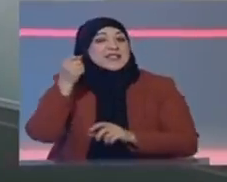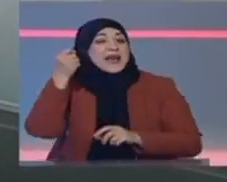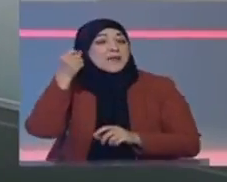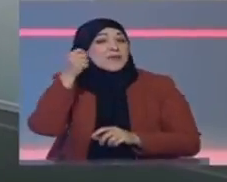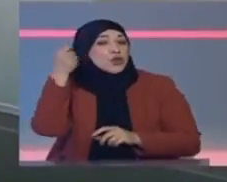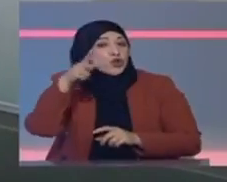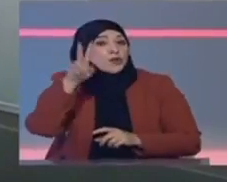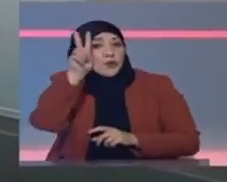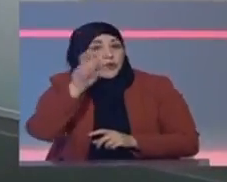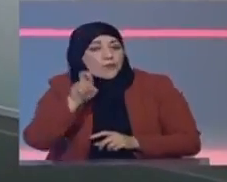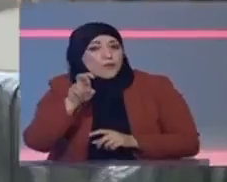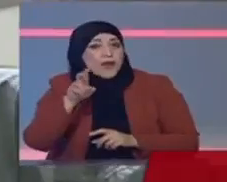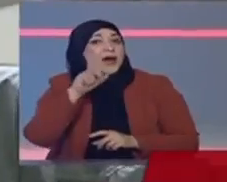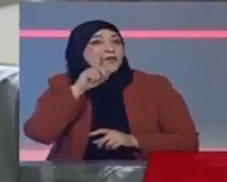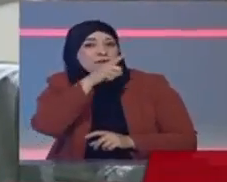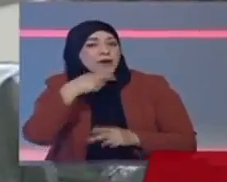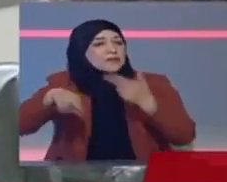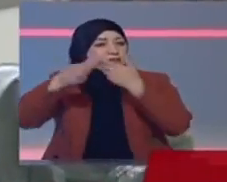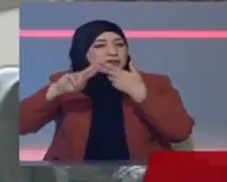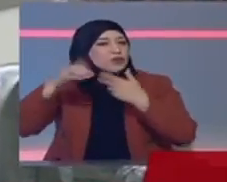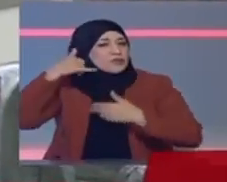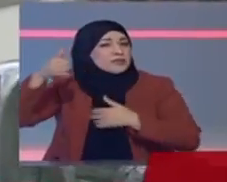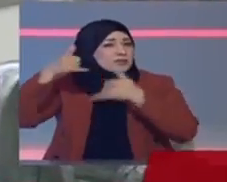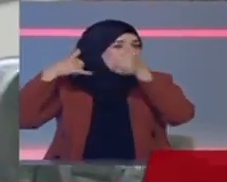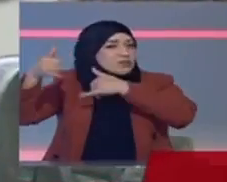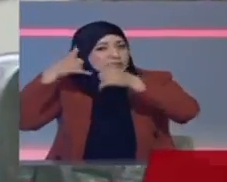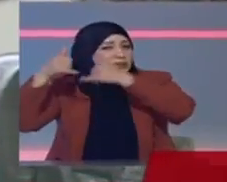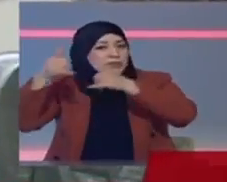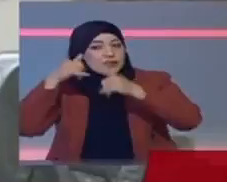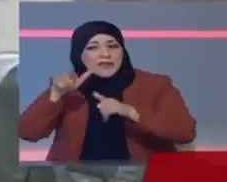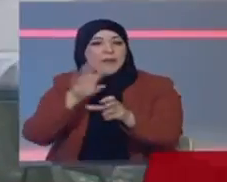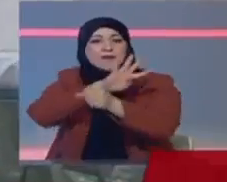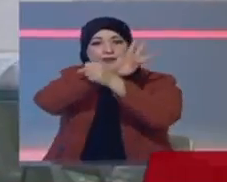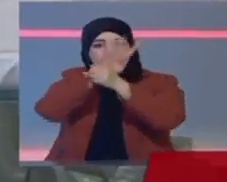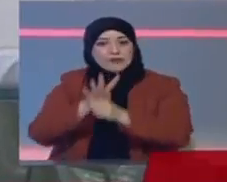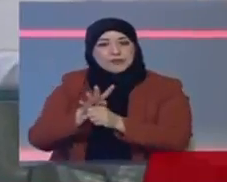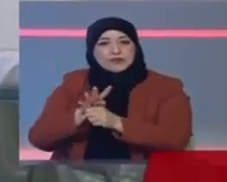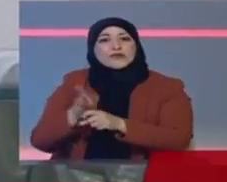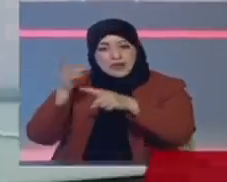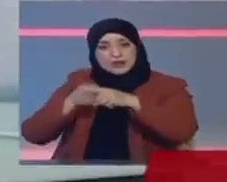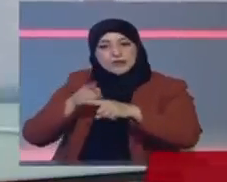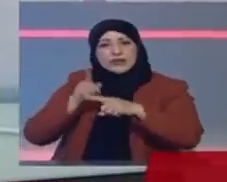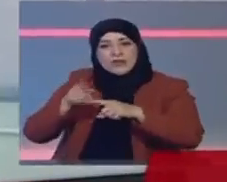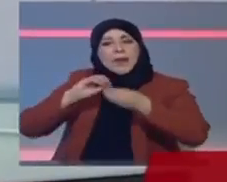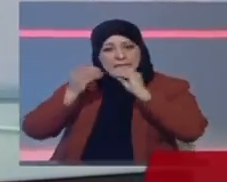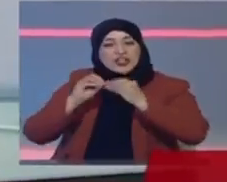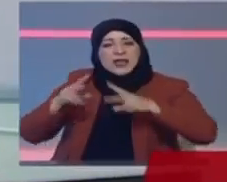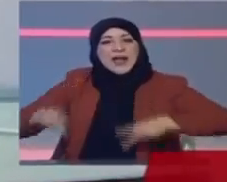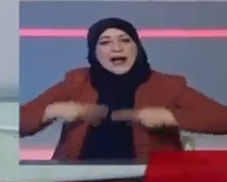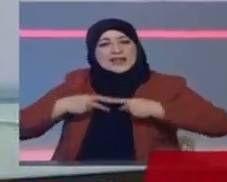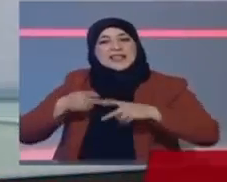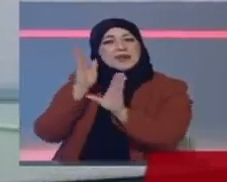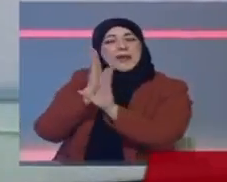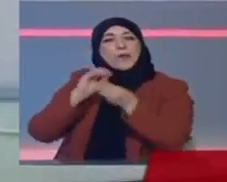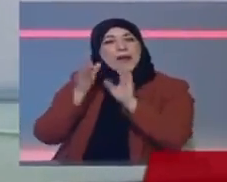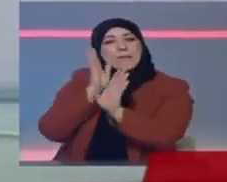تجيب الهمامي على اتصالات لاشخاص تسبب لهم وباء كرون او بعض المسببات الحياتيه الاخرى بضغط النفسي